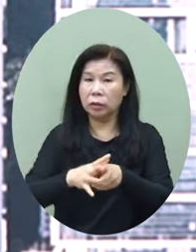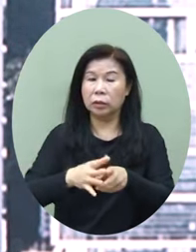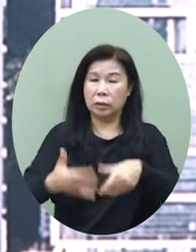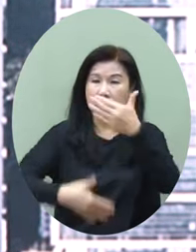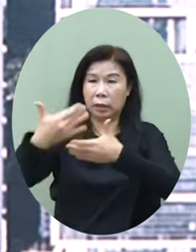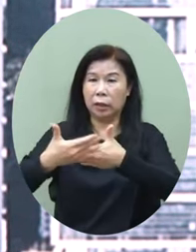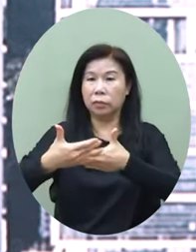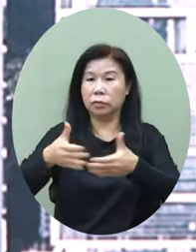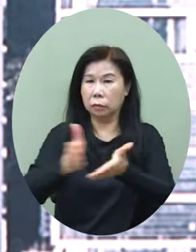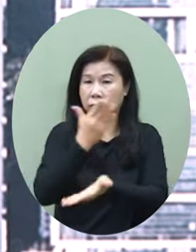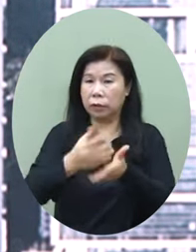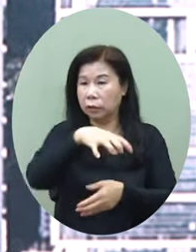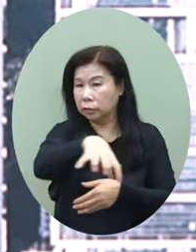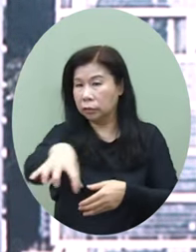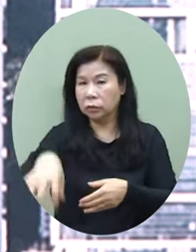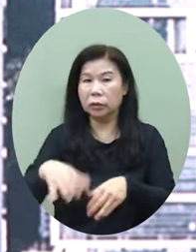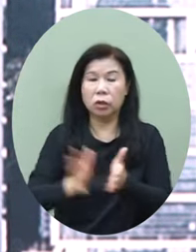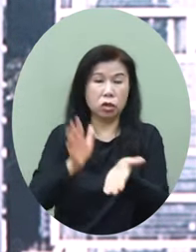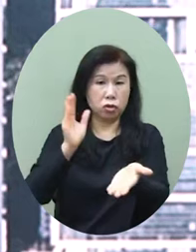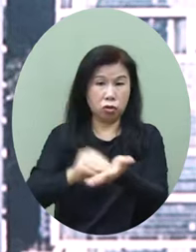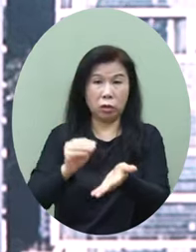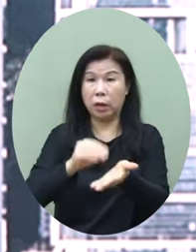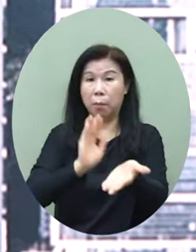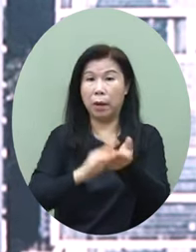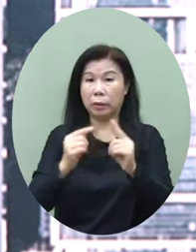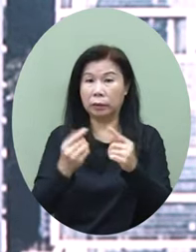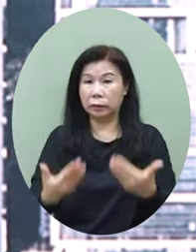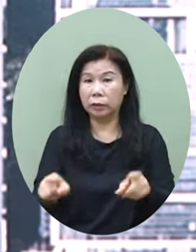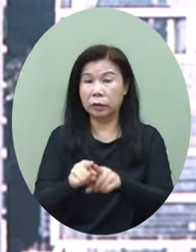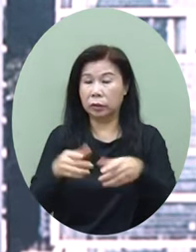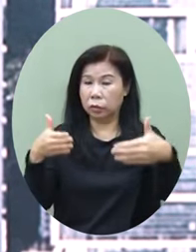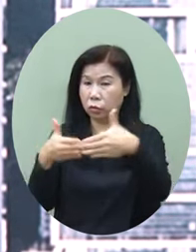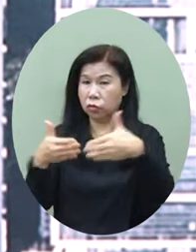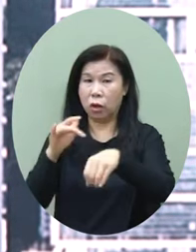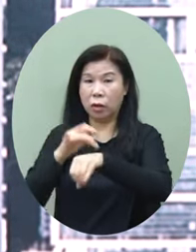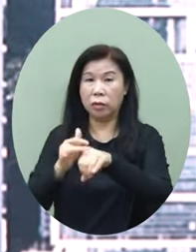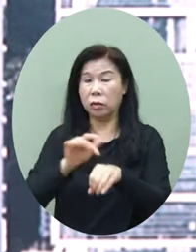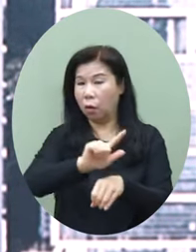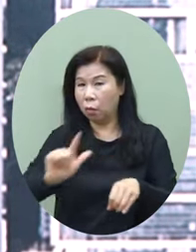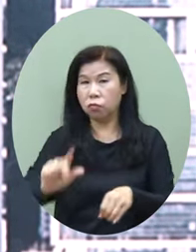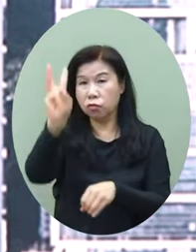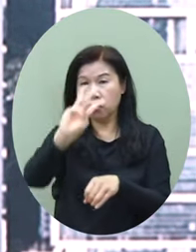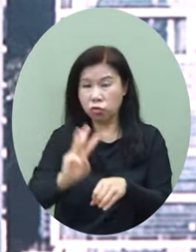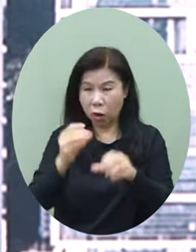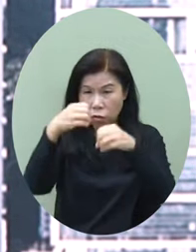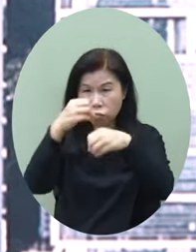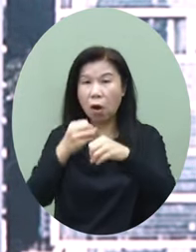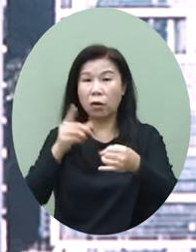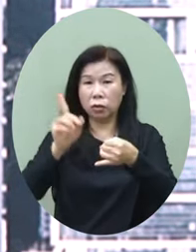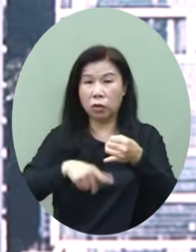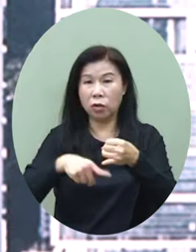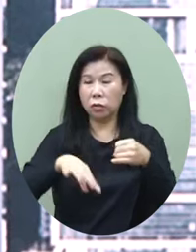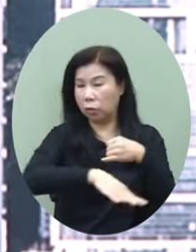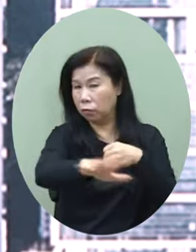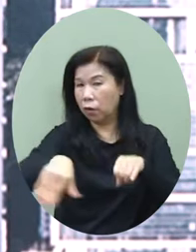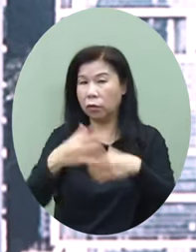了因為事實上些確診個案都有它的密集性我們現在污水的檢測都是有一個特定